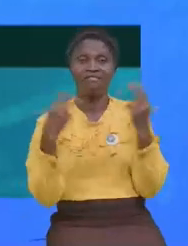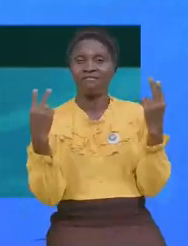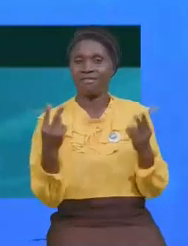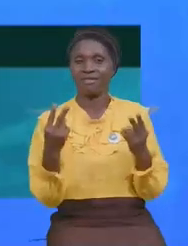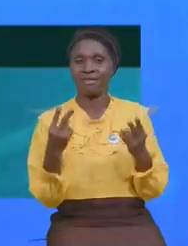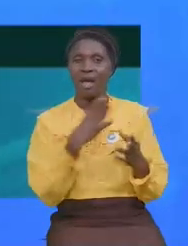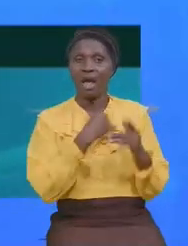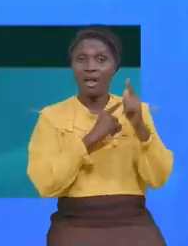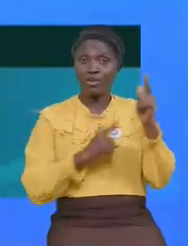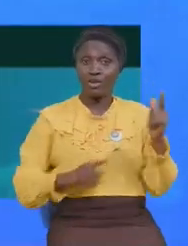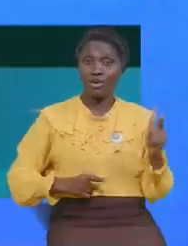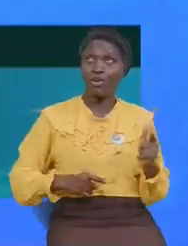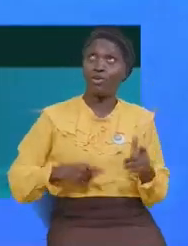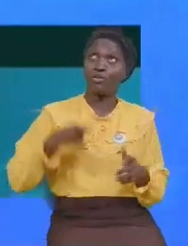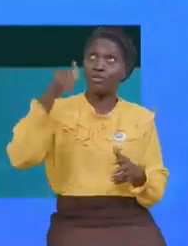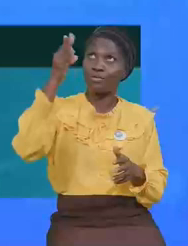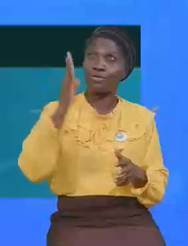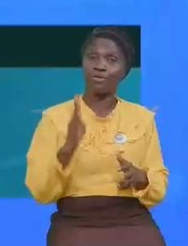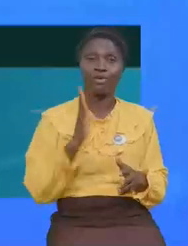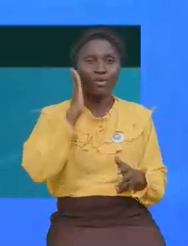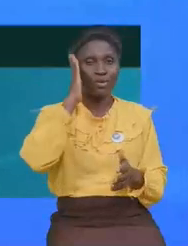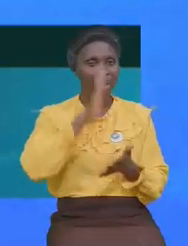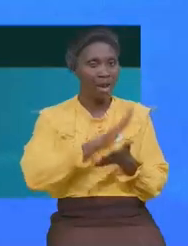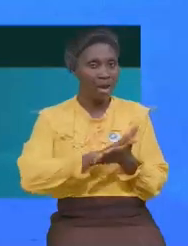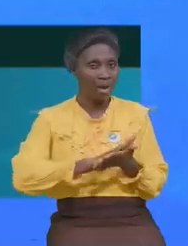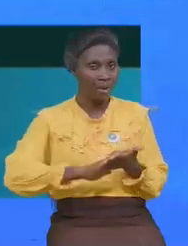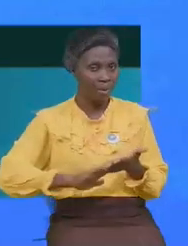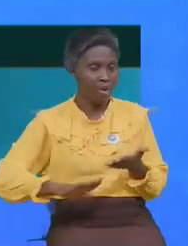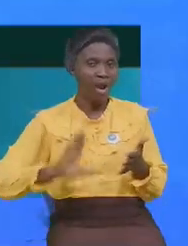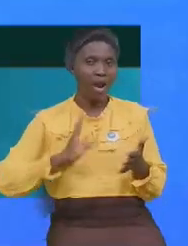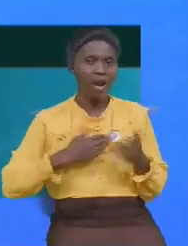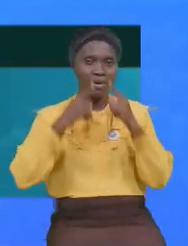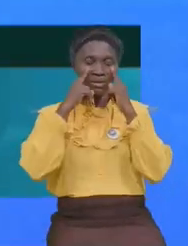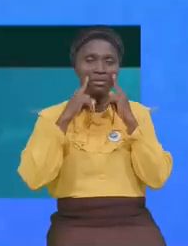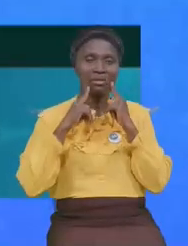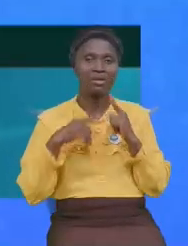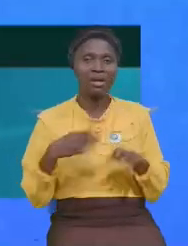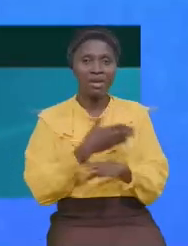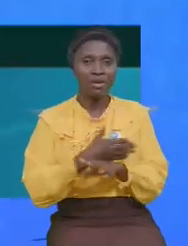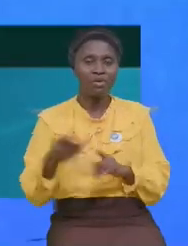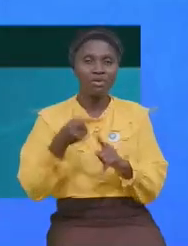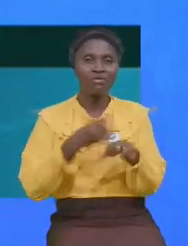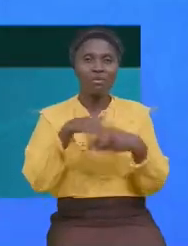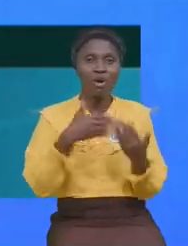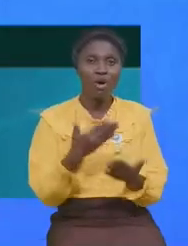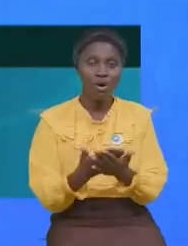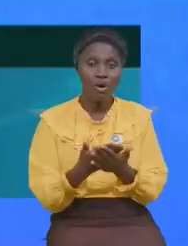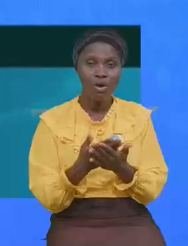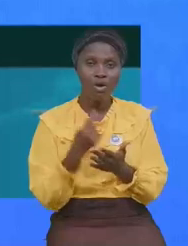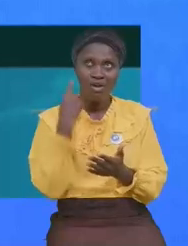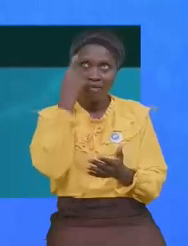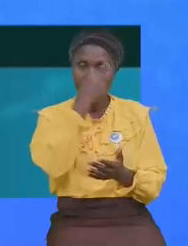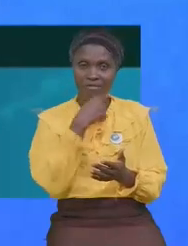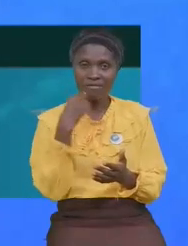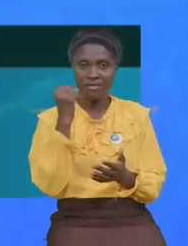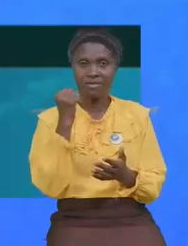Ésaïe 25, 8. Il anéantit la mort pour toujours. Le Seigneur l'Éternel essuie les larmes de